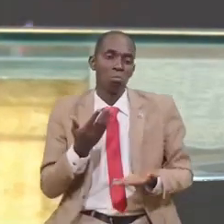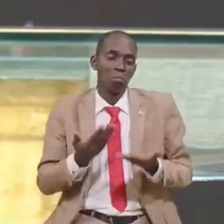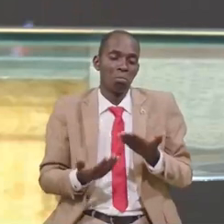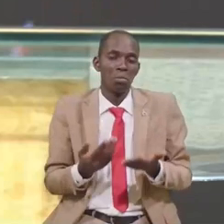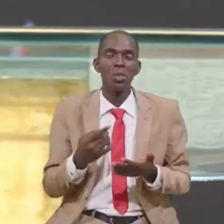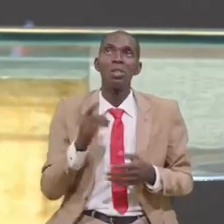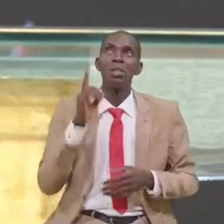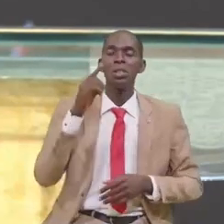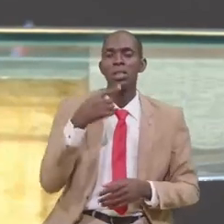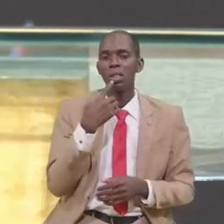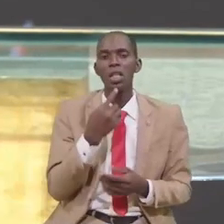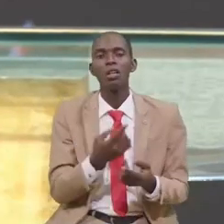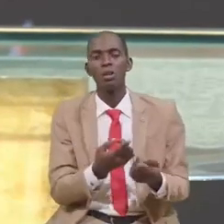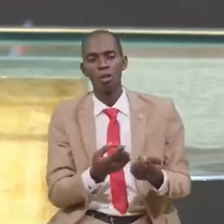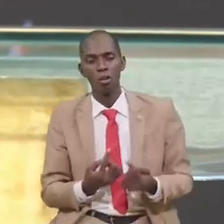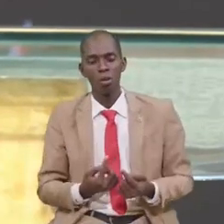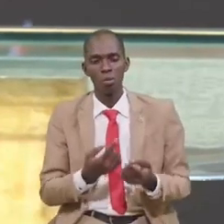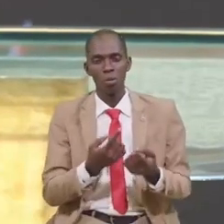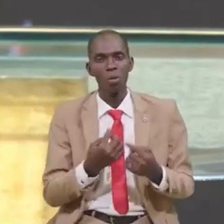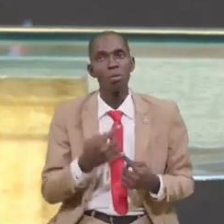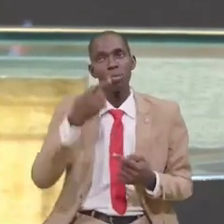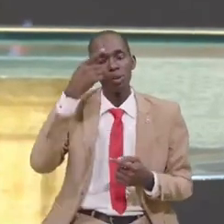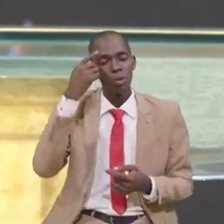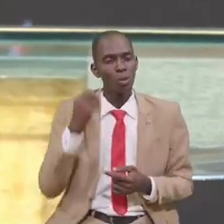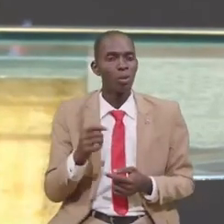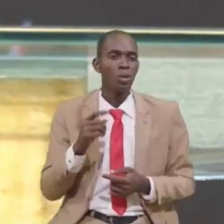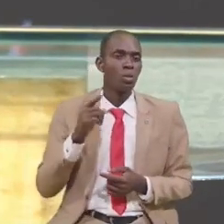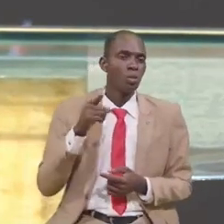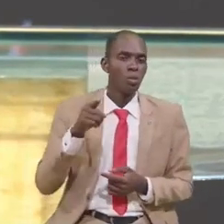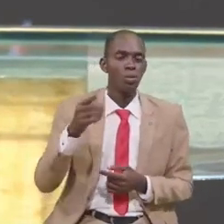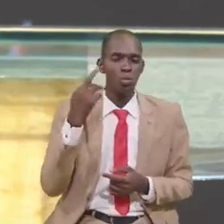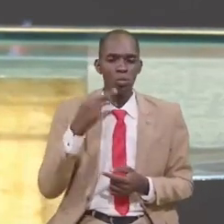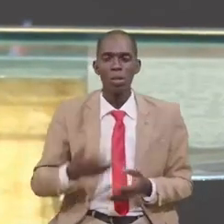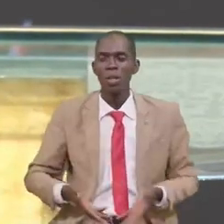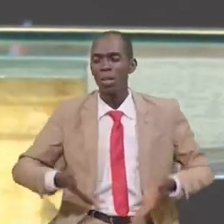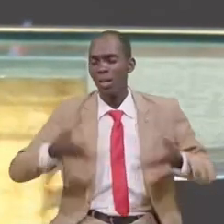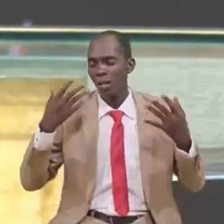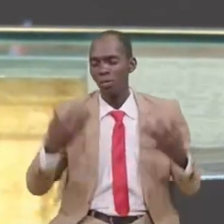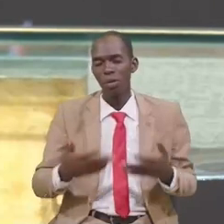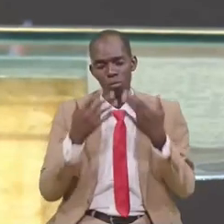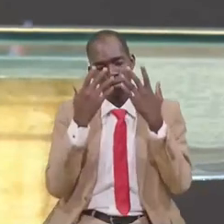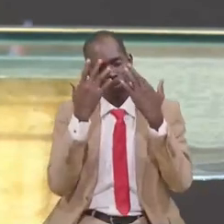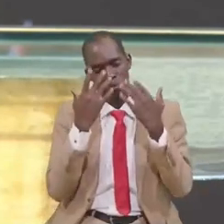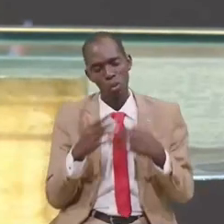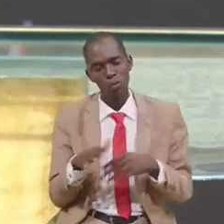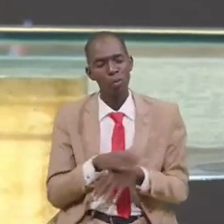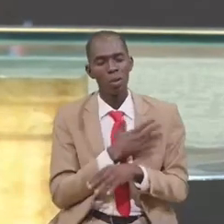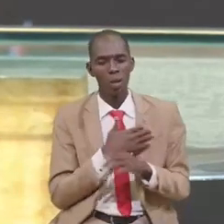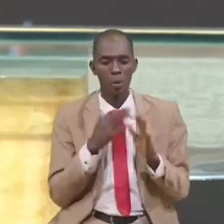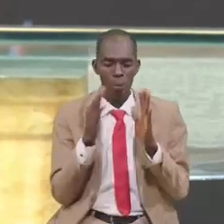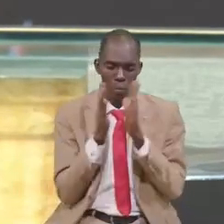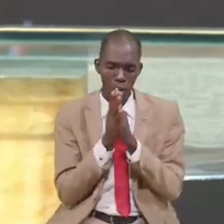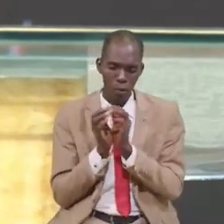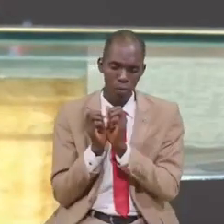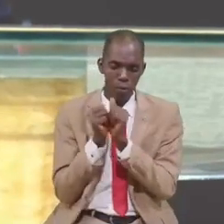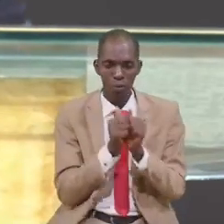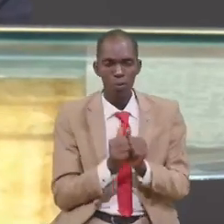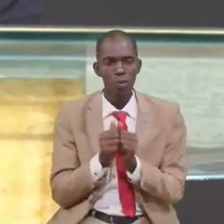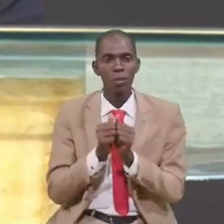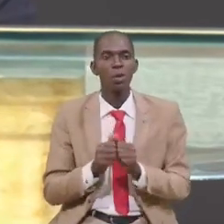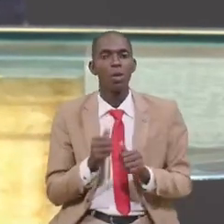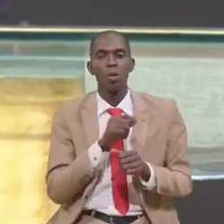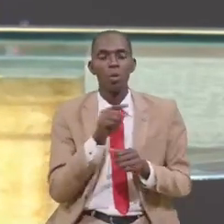ait dit, venez, parce qu'il était très angoissé. Et venez prier avec moi, il ne pouvait pas.